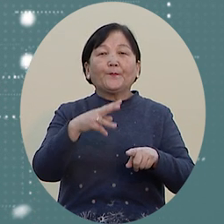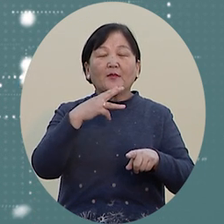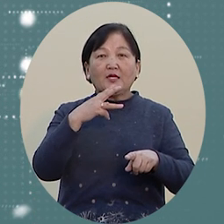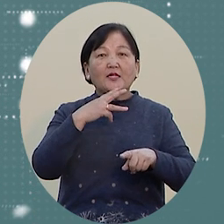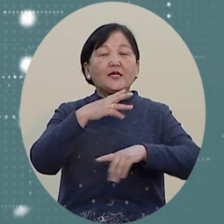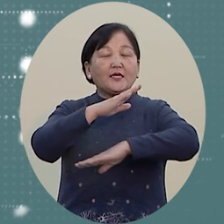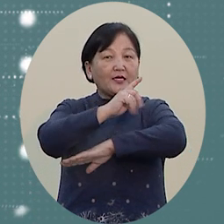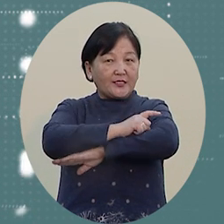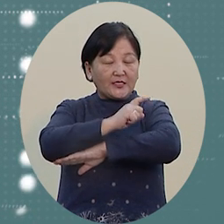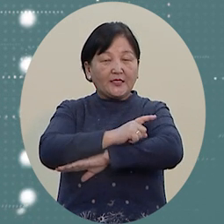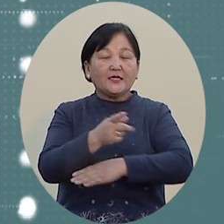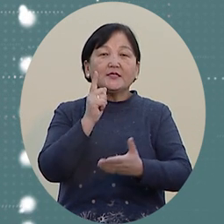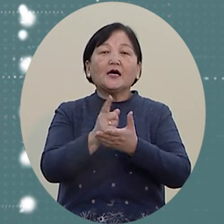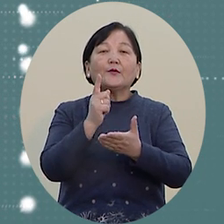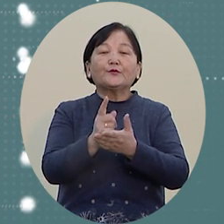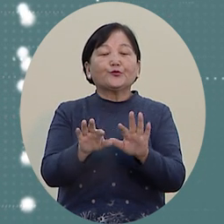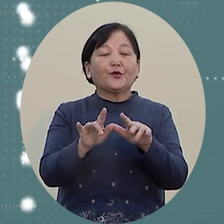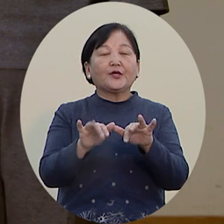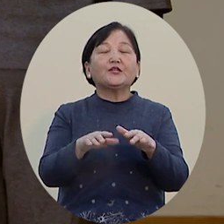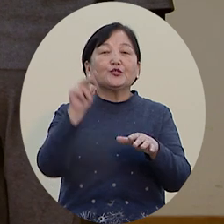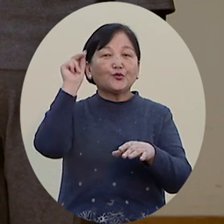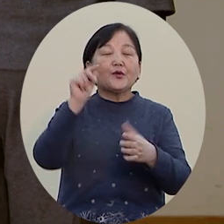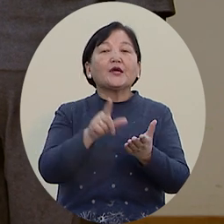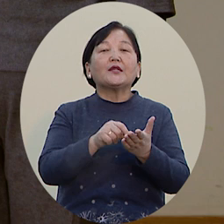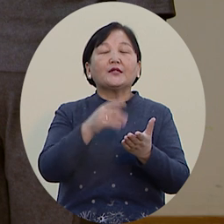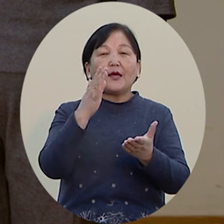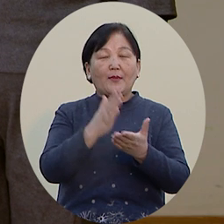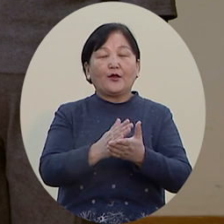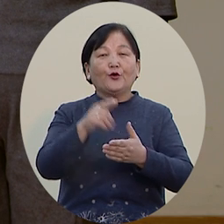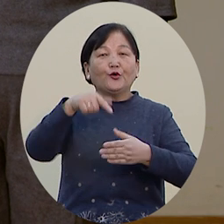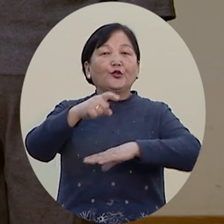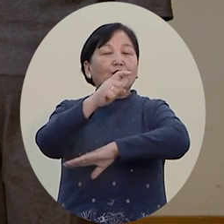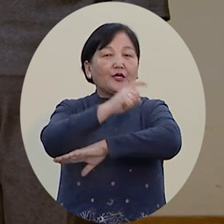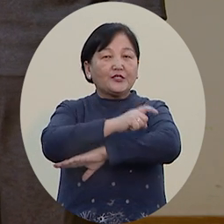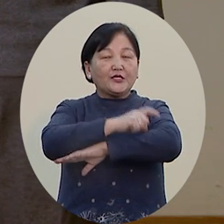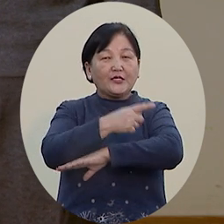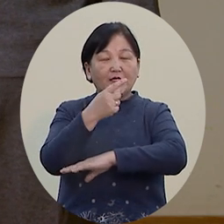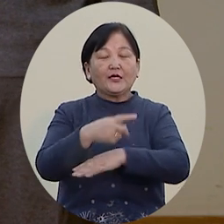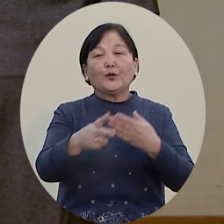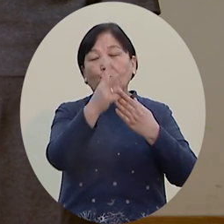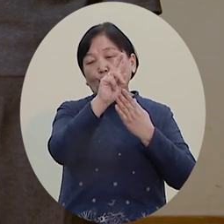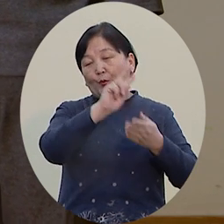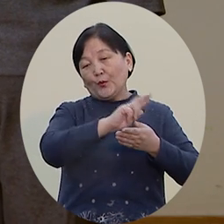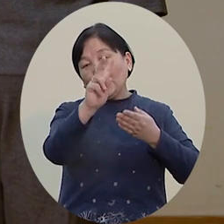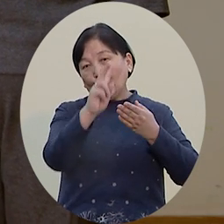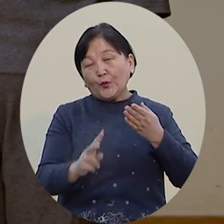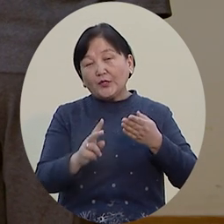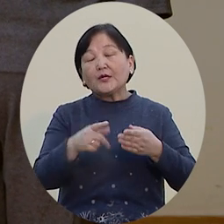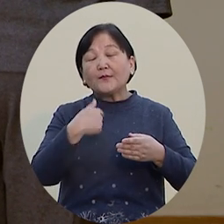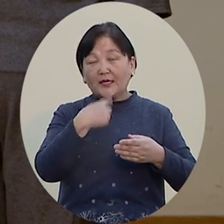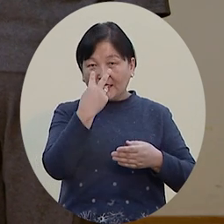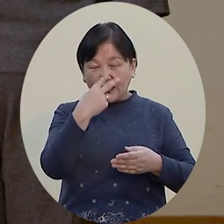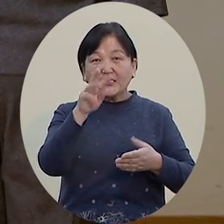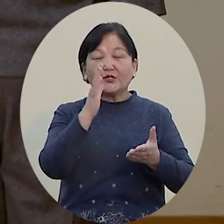хичээлээ бэлтгэж байх юм аа. За ингээд өнөөдрийн хичээлийн үр дүн бол багш нь ингэж харж байна. Хүснэгтэй байгуулж сурна,